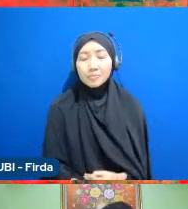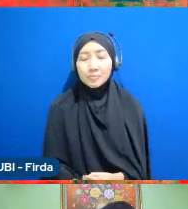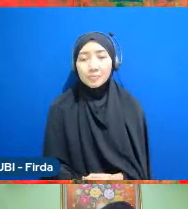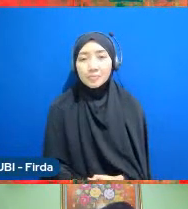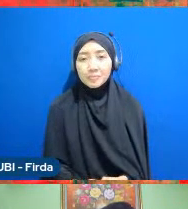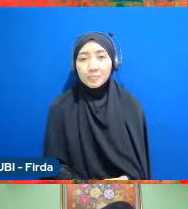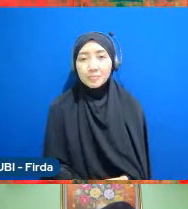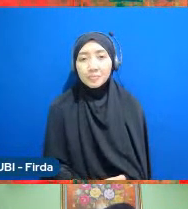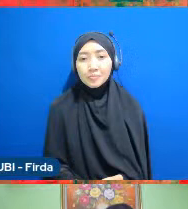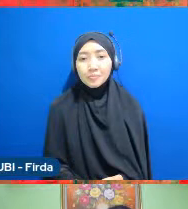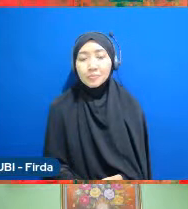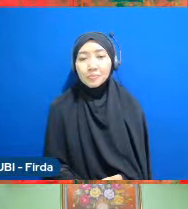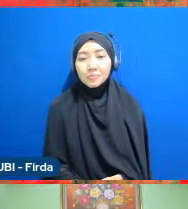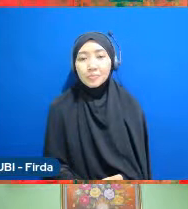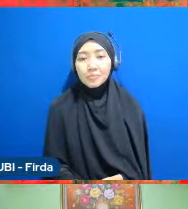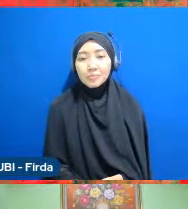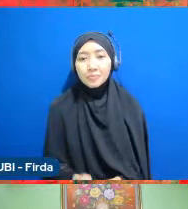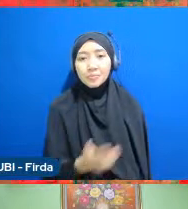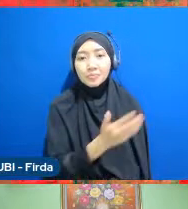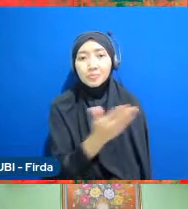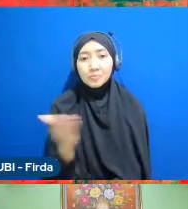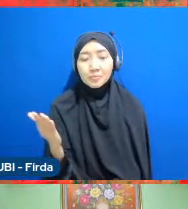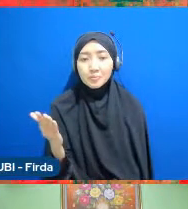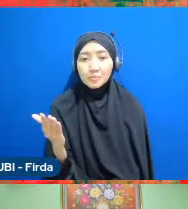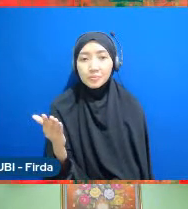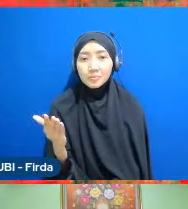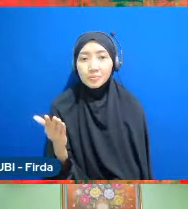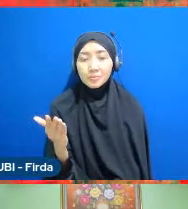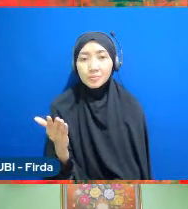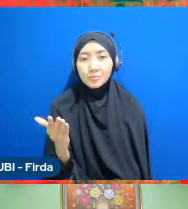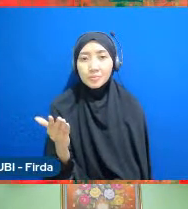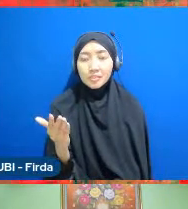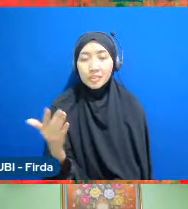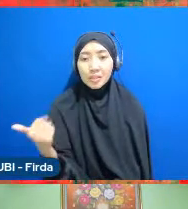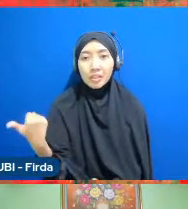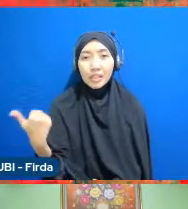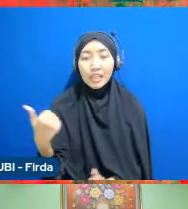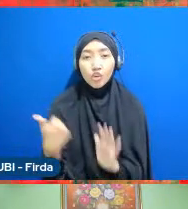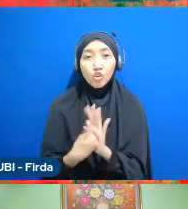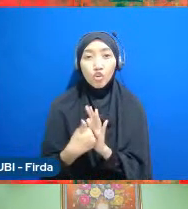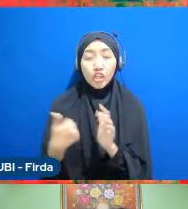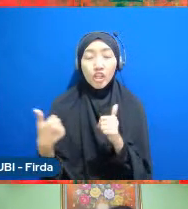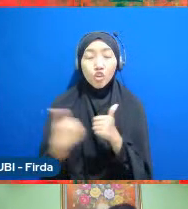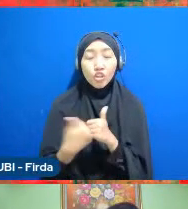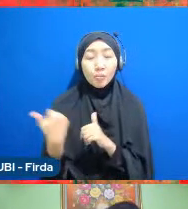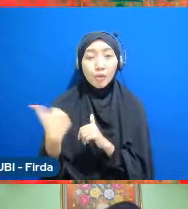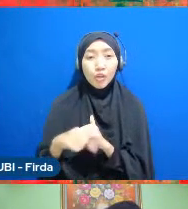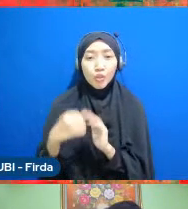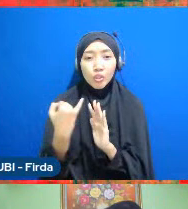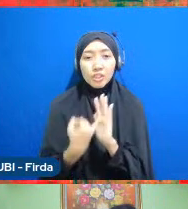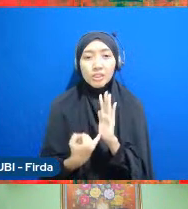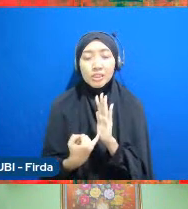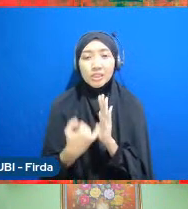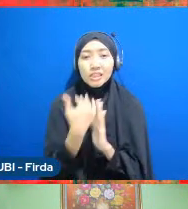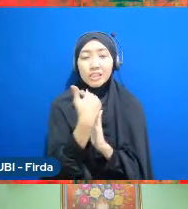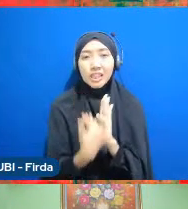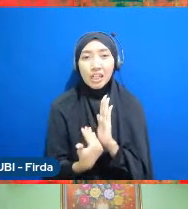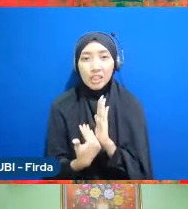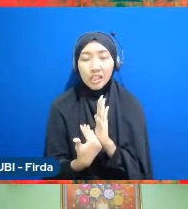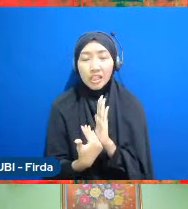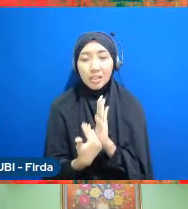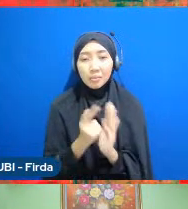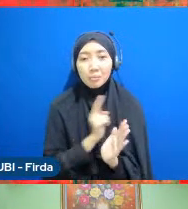Silakan bagi sahabat yang baru mengikuti untuk mengisi data